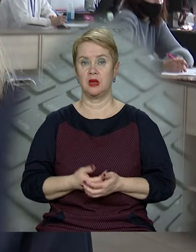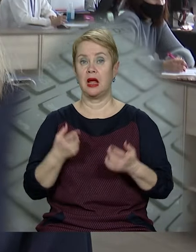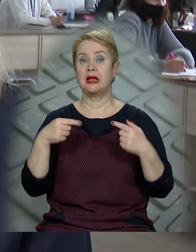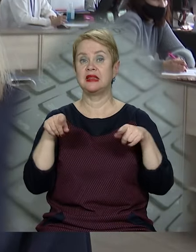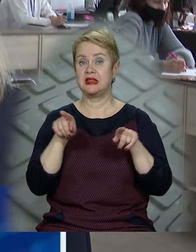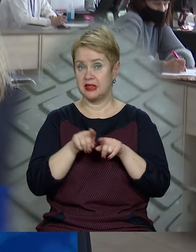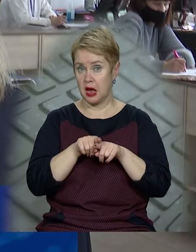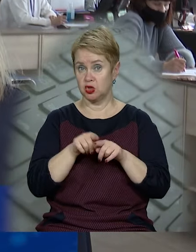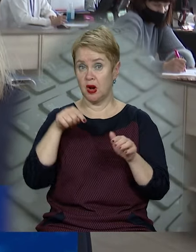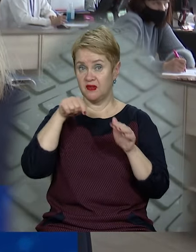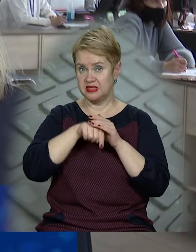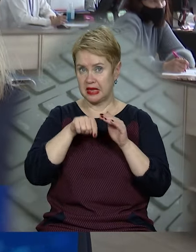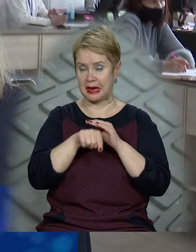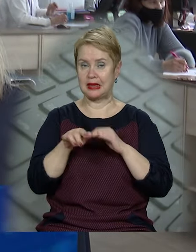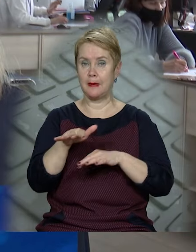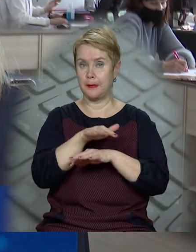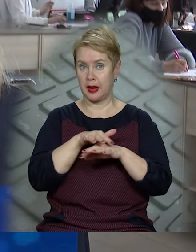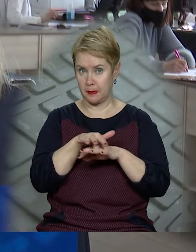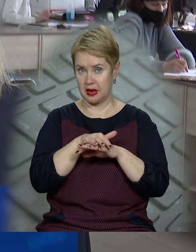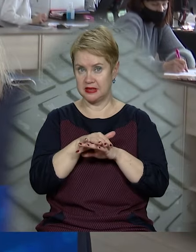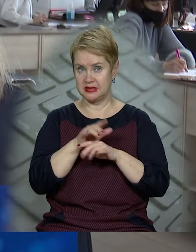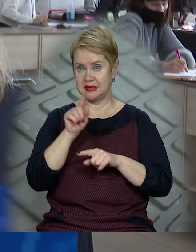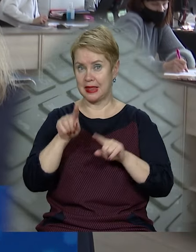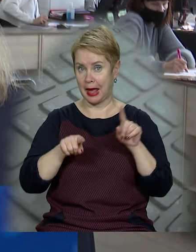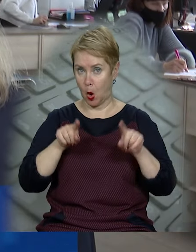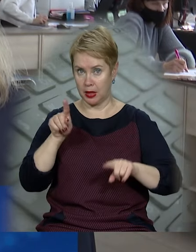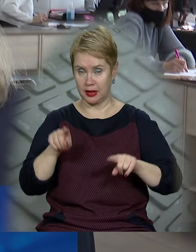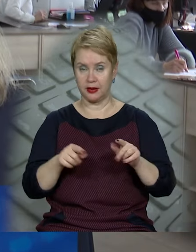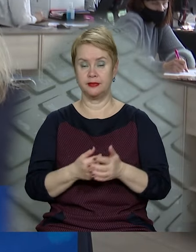Також всередині приміщення із декількох